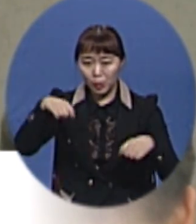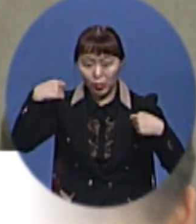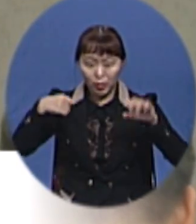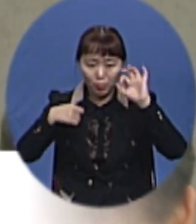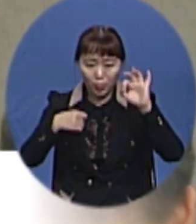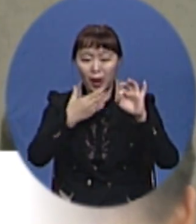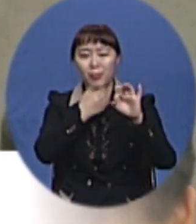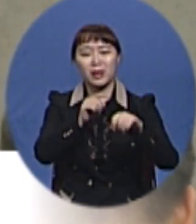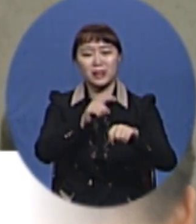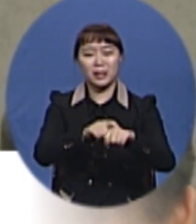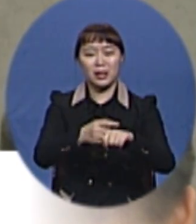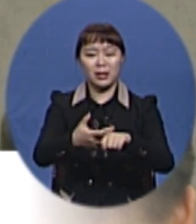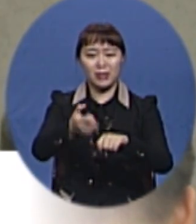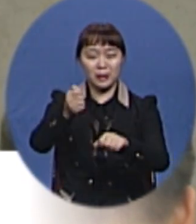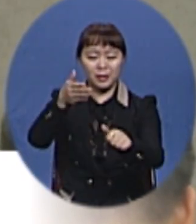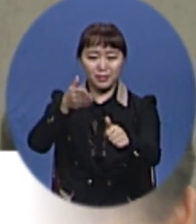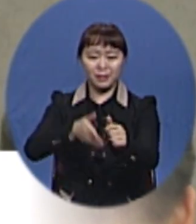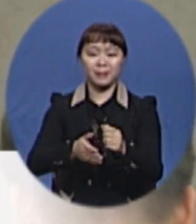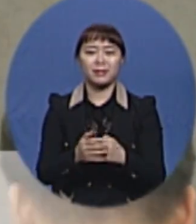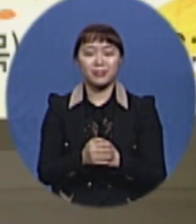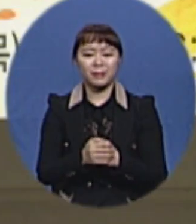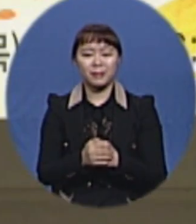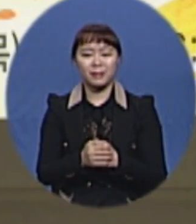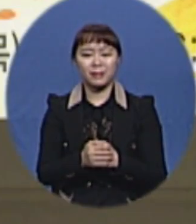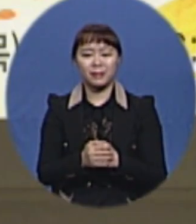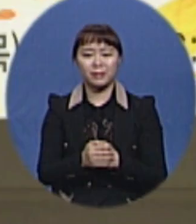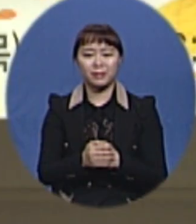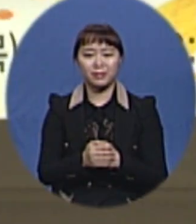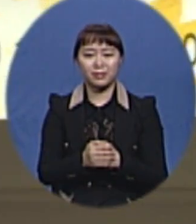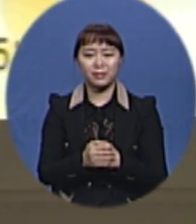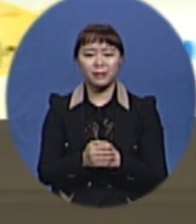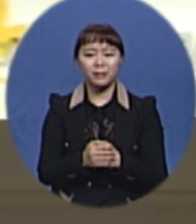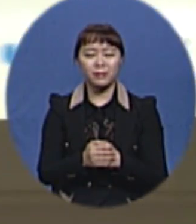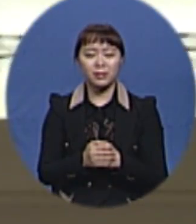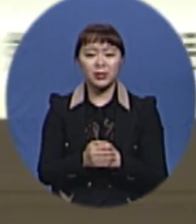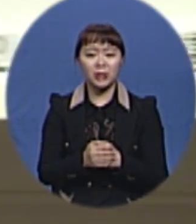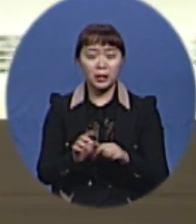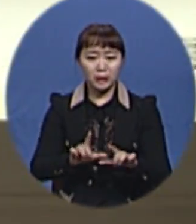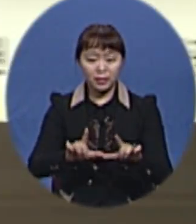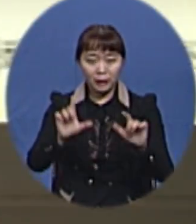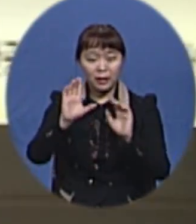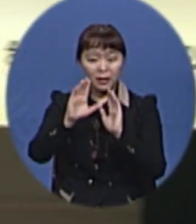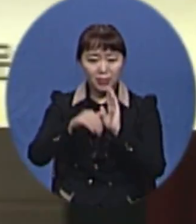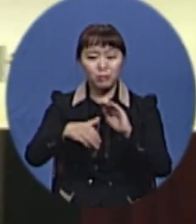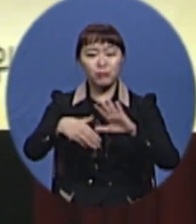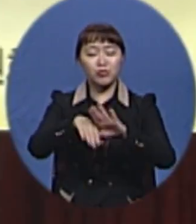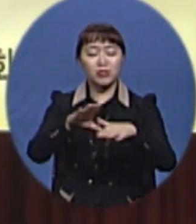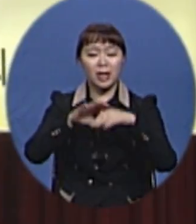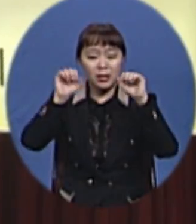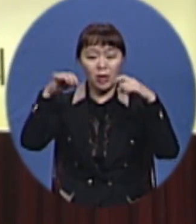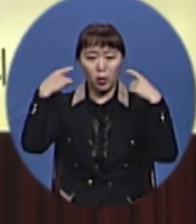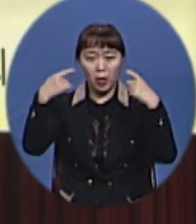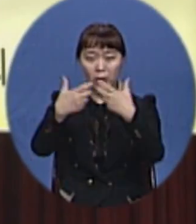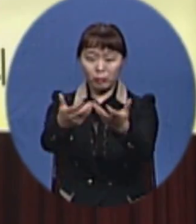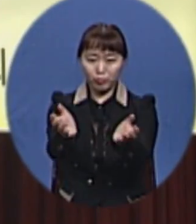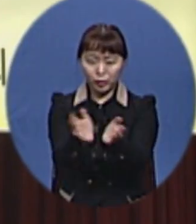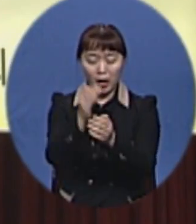보시면서 행복한 한 시간 되시길 바라겠습니다. 한편 이날 행사는 문화체육관광부,